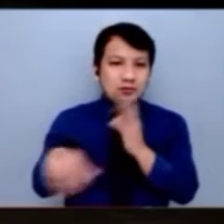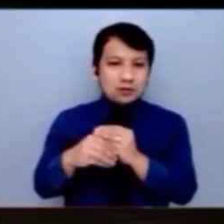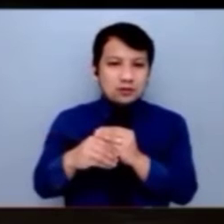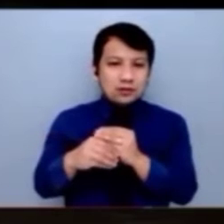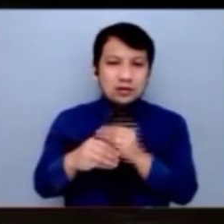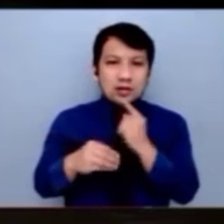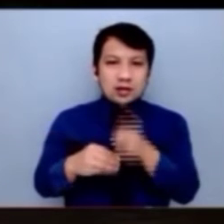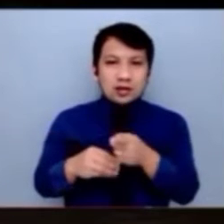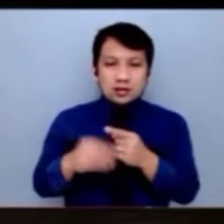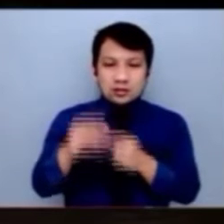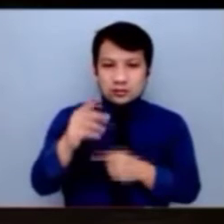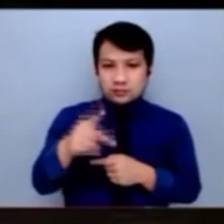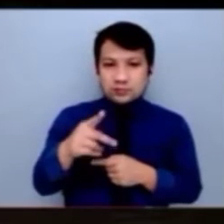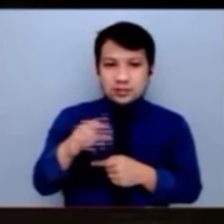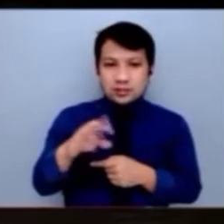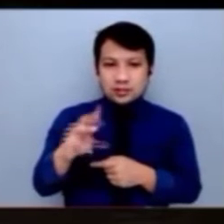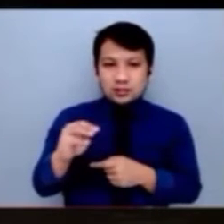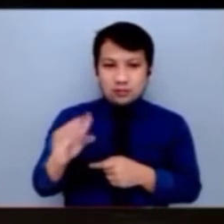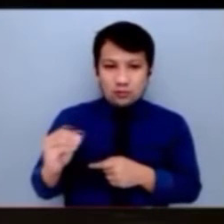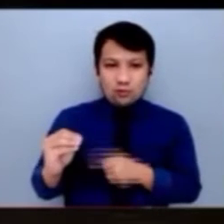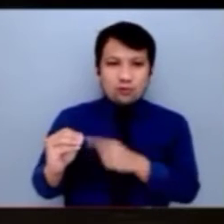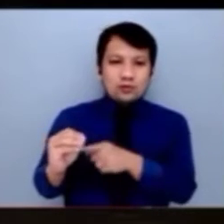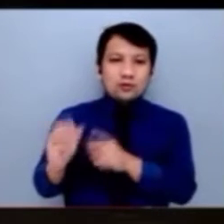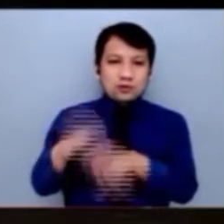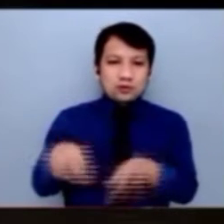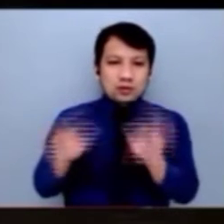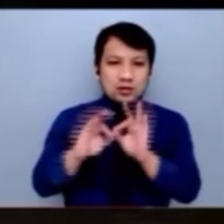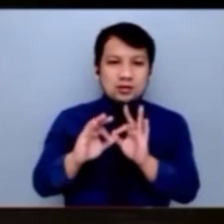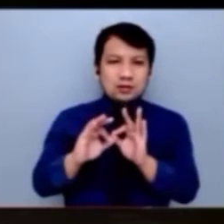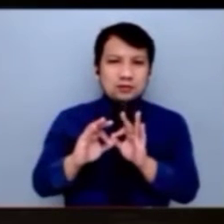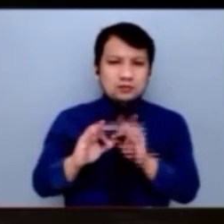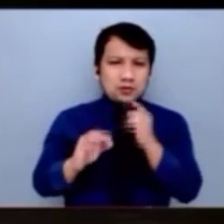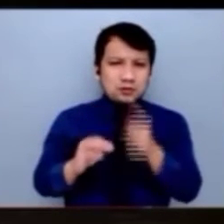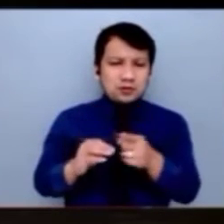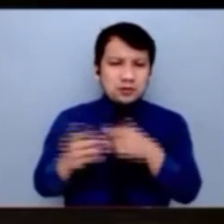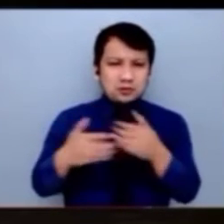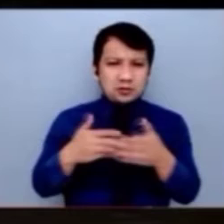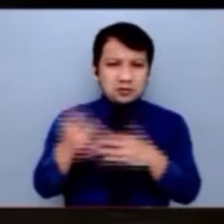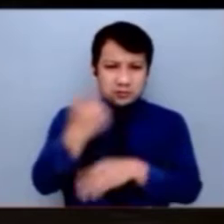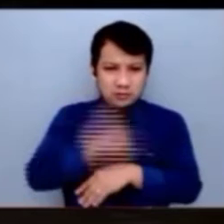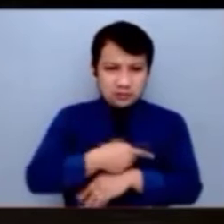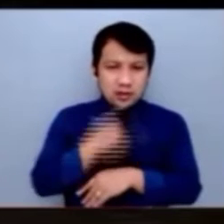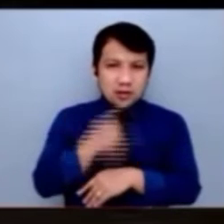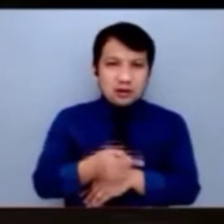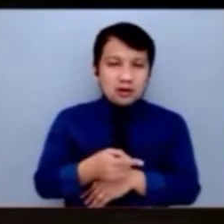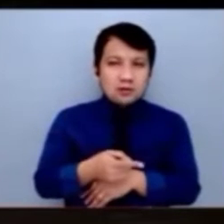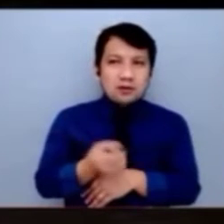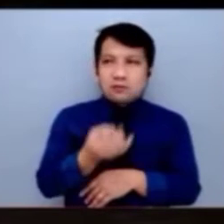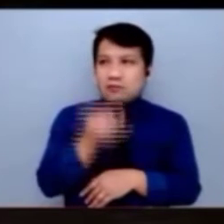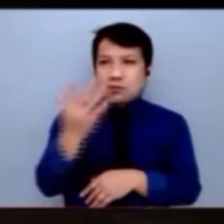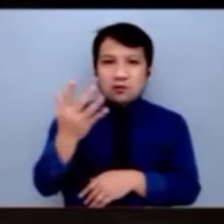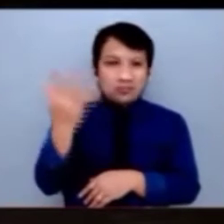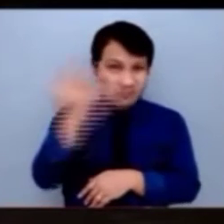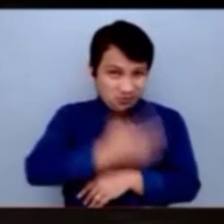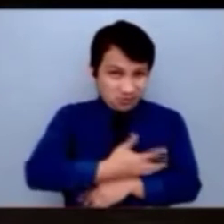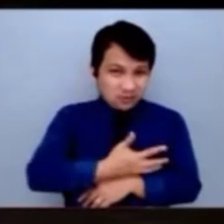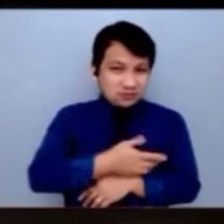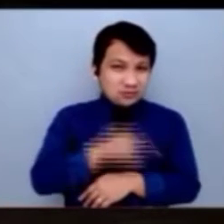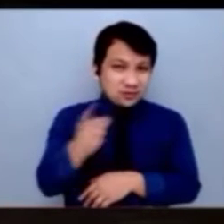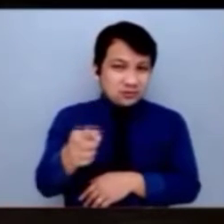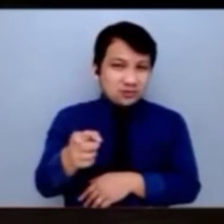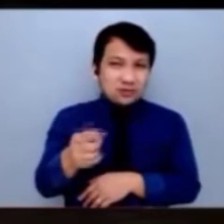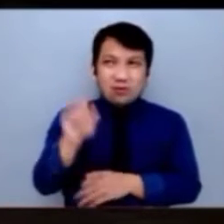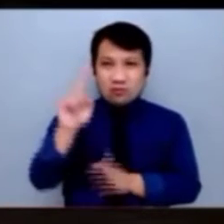ng PDRMO nung nakausap natin sila in the past days, no, sinasabi nila abutin lamang ng 5 araw o hanggang